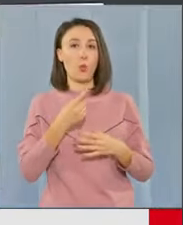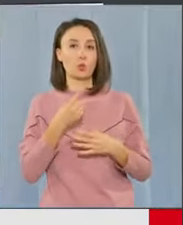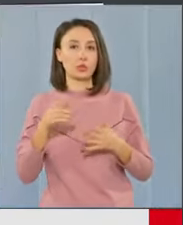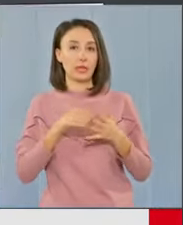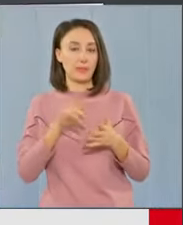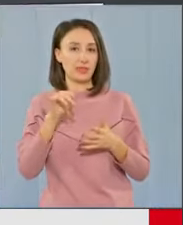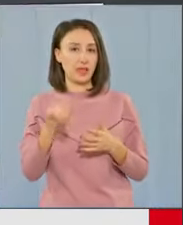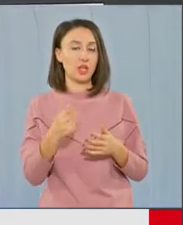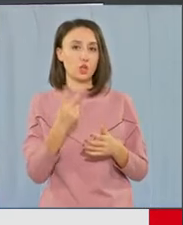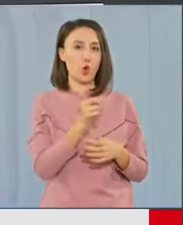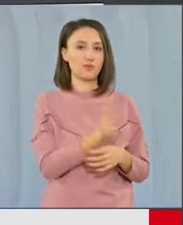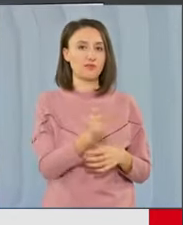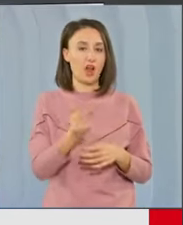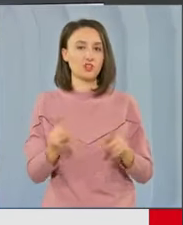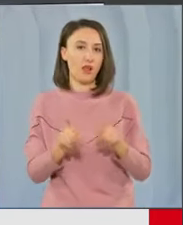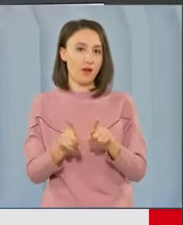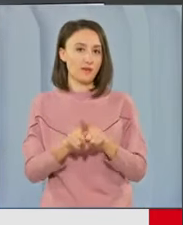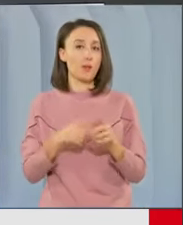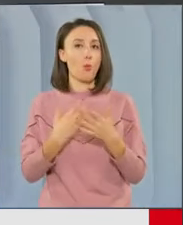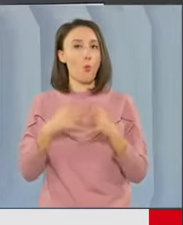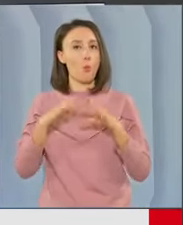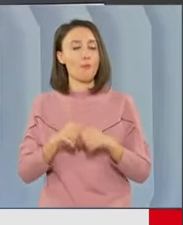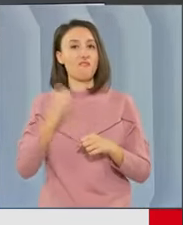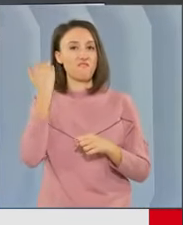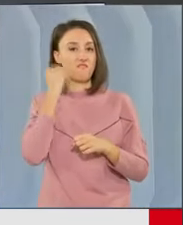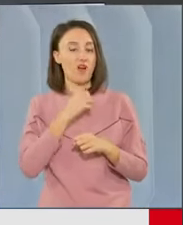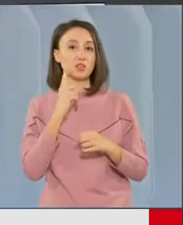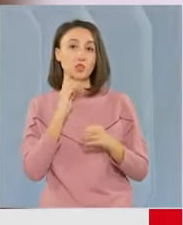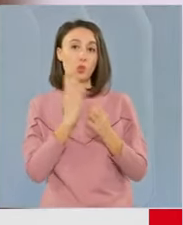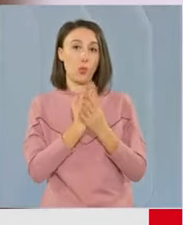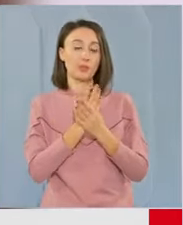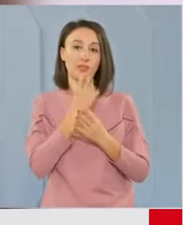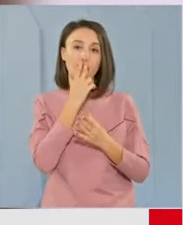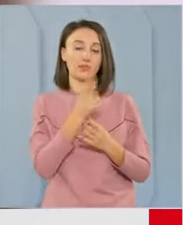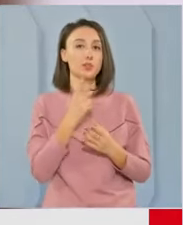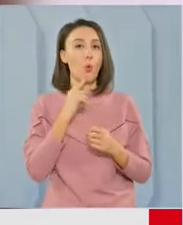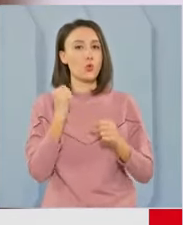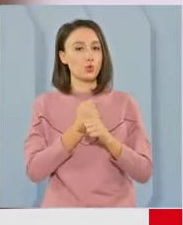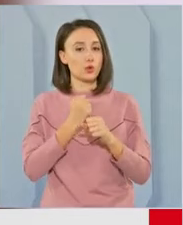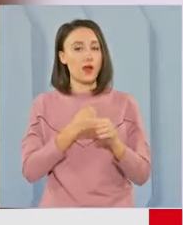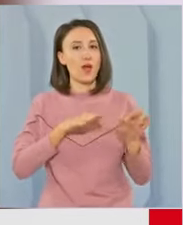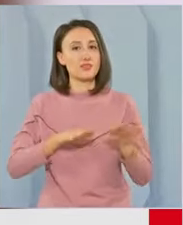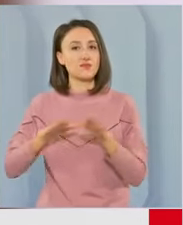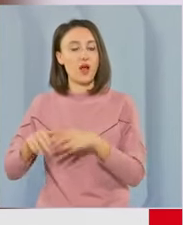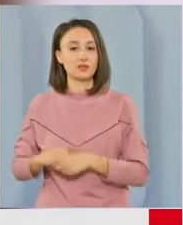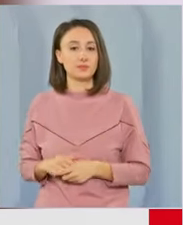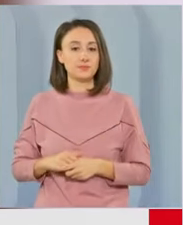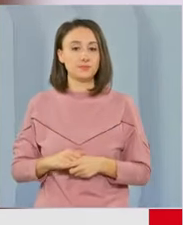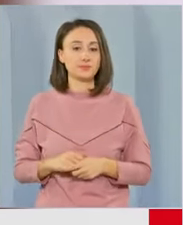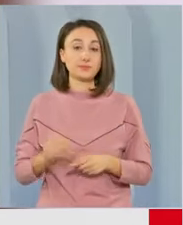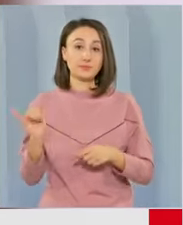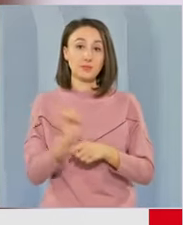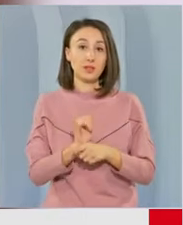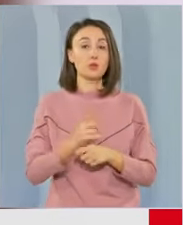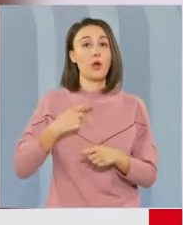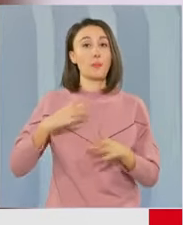de lei în două tranșe egale pentru a se ocupa de falsificarea unor acte care vizau o lucrare de asfaltare. Concret,